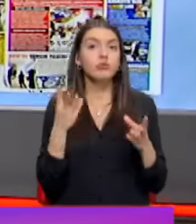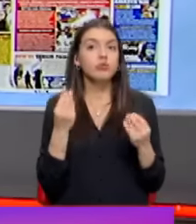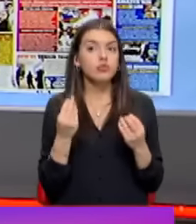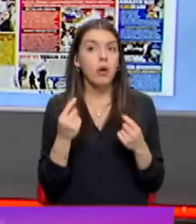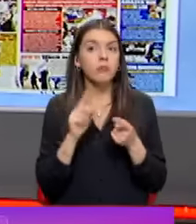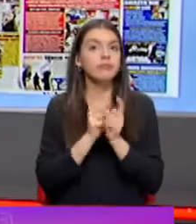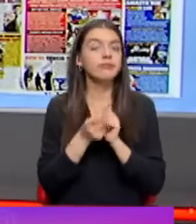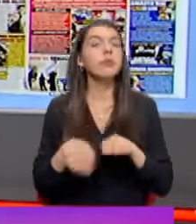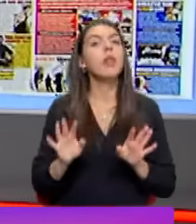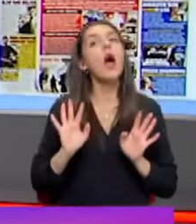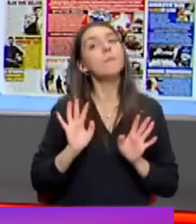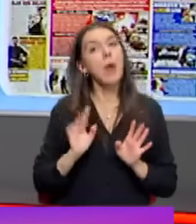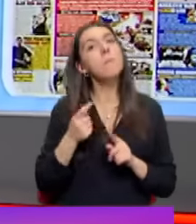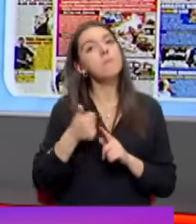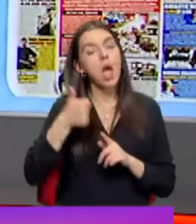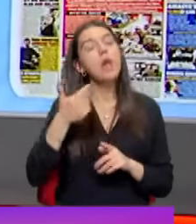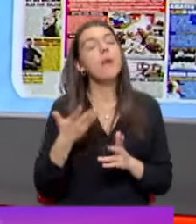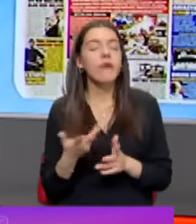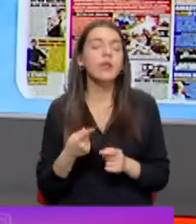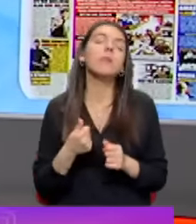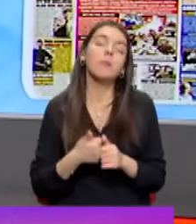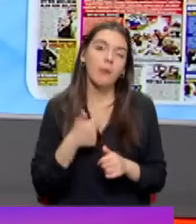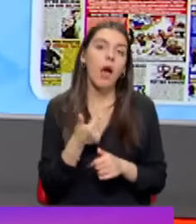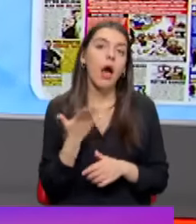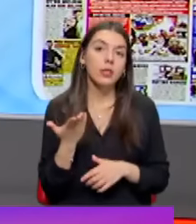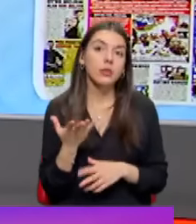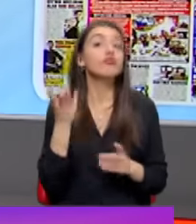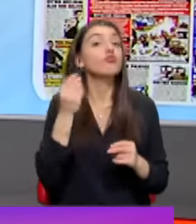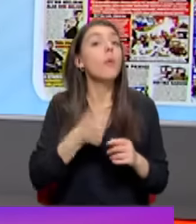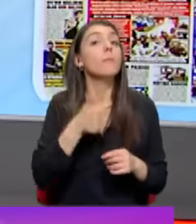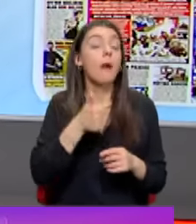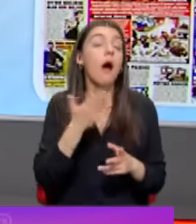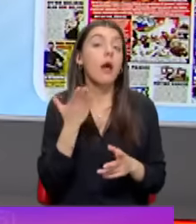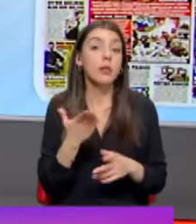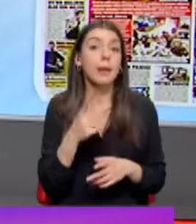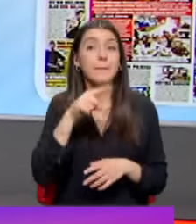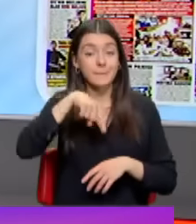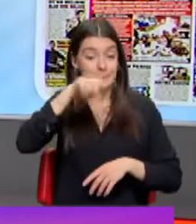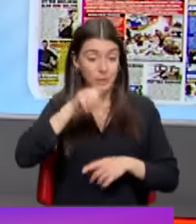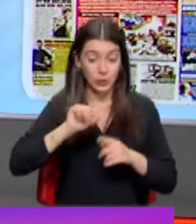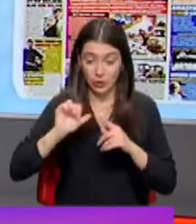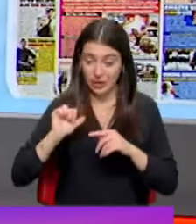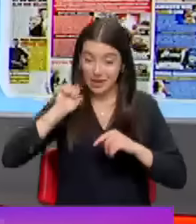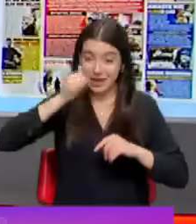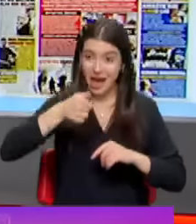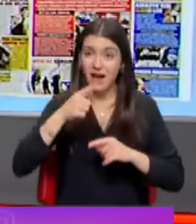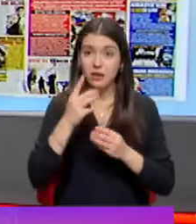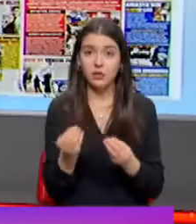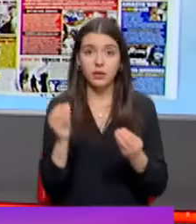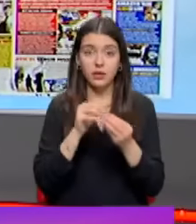yaşanmıyor. Ama pahalı mı? Evet tabii ki pahalı. Çok çok pahalı. Bir günden diğerine yaşanan fark insanın başını